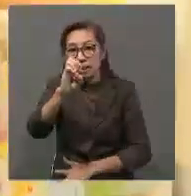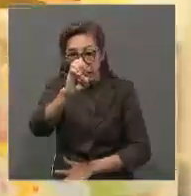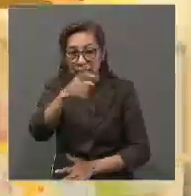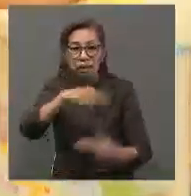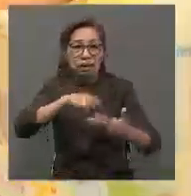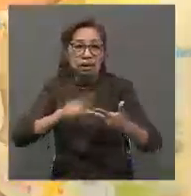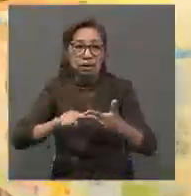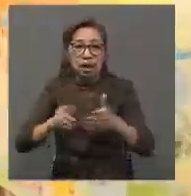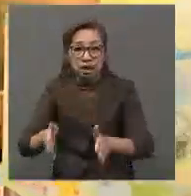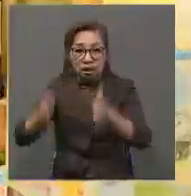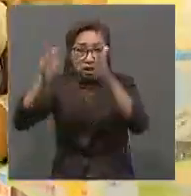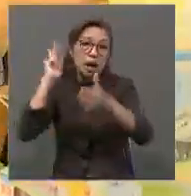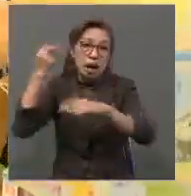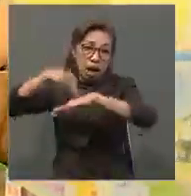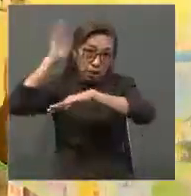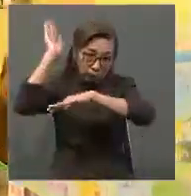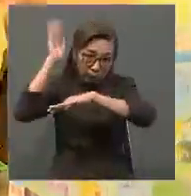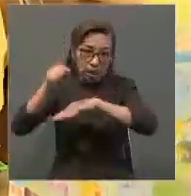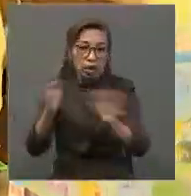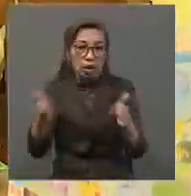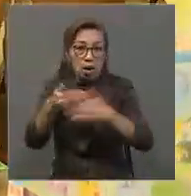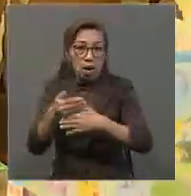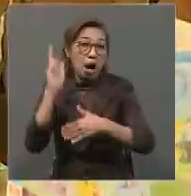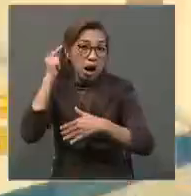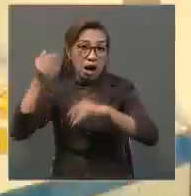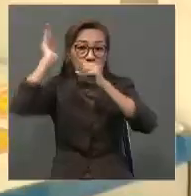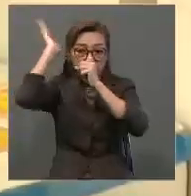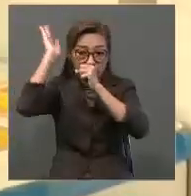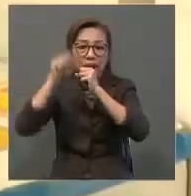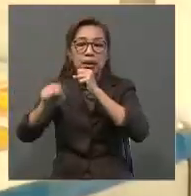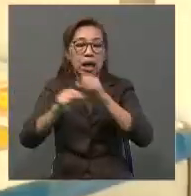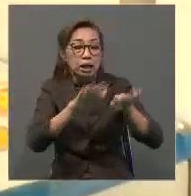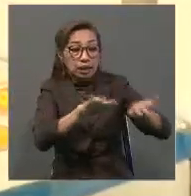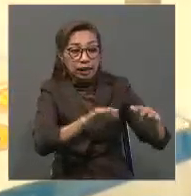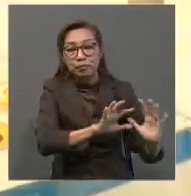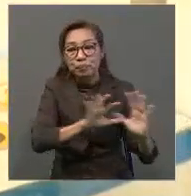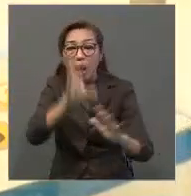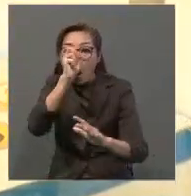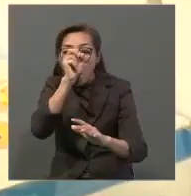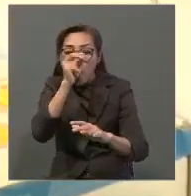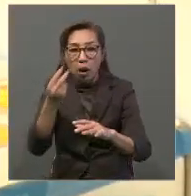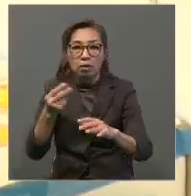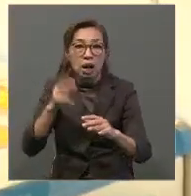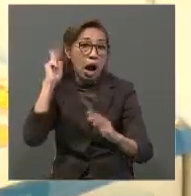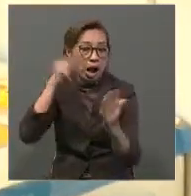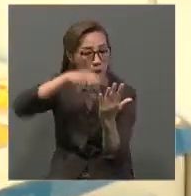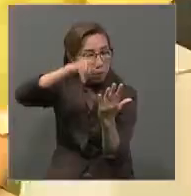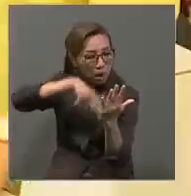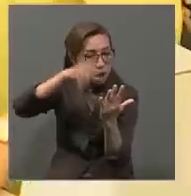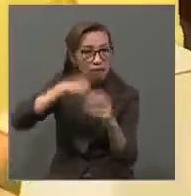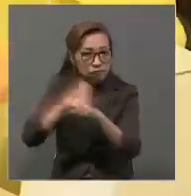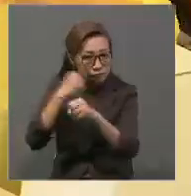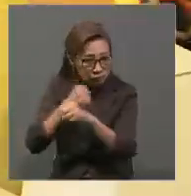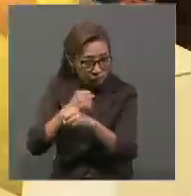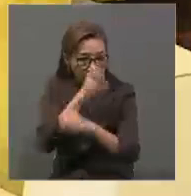ถลงข่าวตึกนารีสโมสรจำลองห้องแถลงข่าวเพื่อให้เด็กแล้วก็เยาวชนได้แสดงออกฝึกทดลองการอ่านข่าวด้วยนะคะ